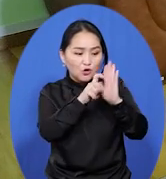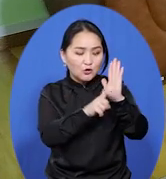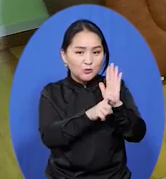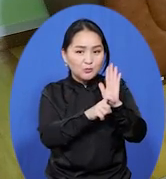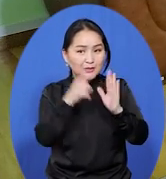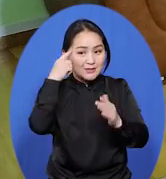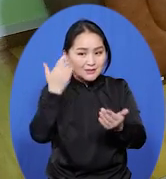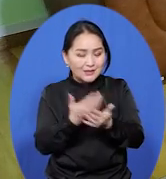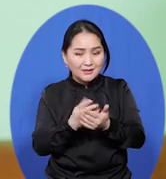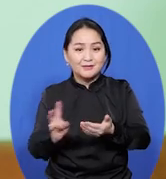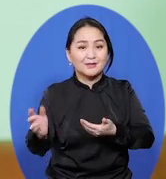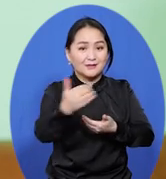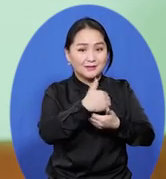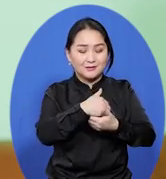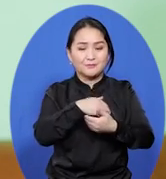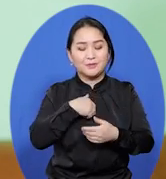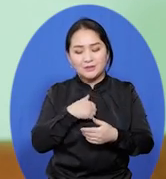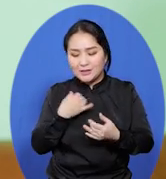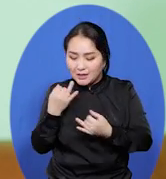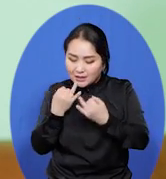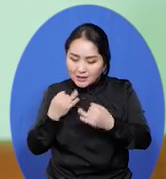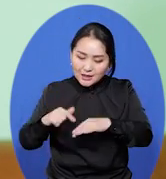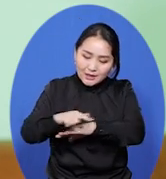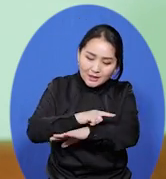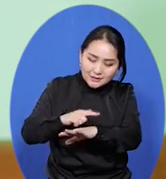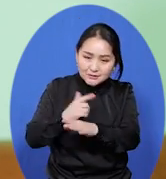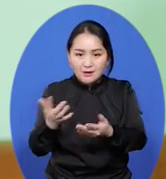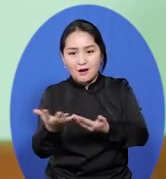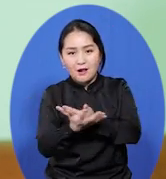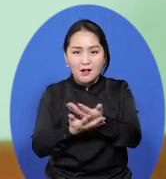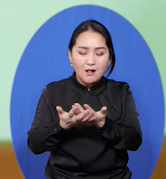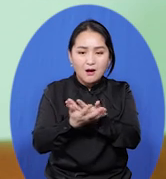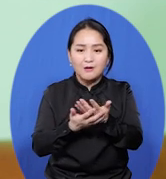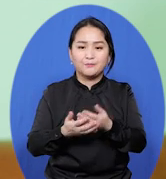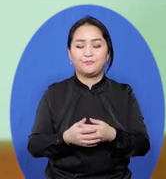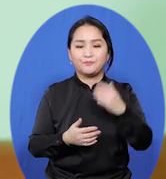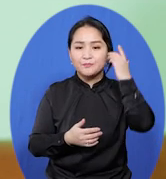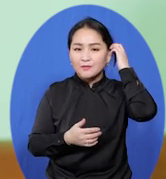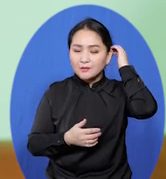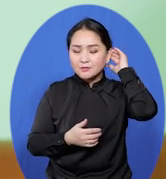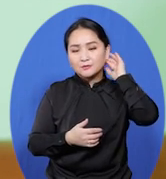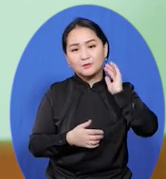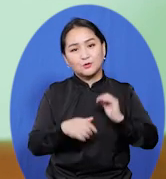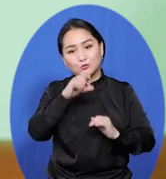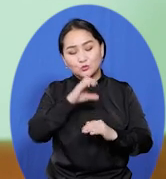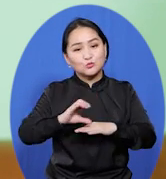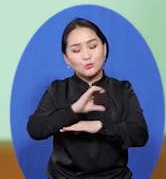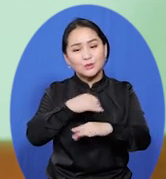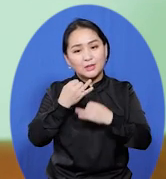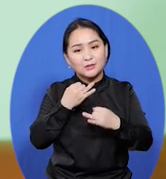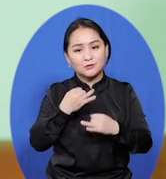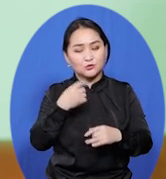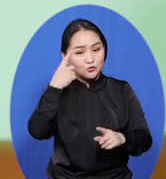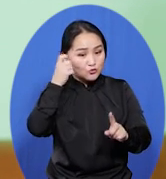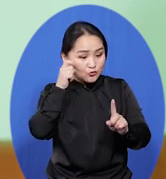хөтөлбөрийн сануудыг нэгтгэж авсан. Тэгээ бид нар бас нэлээд нухстай ярьсан л да газраараа ажилтнаар хэд дахин бид нар хилцэж яриулаад сумдынхантайгаа хүртэл ярьжгаад ер